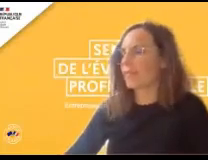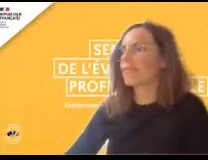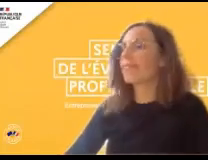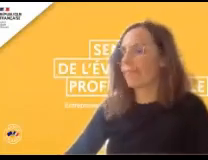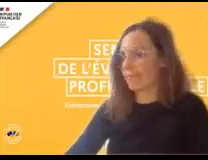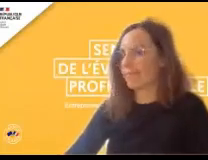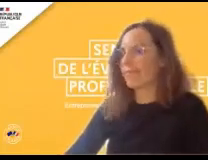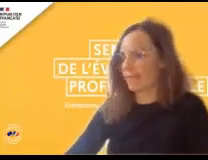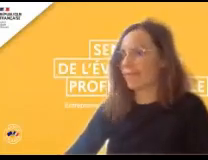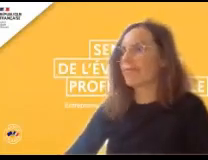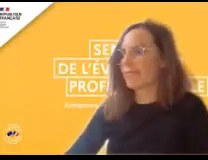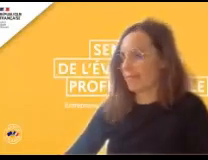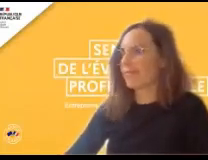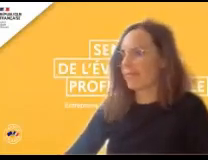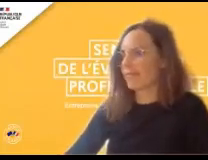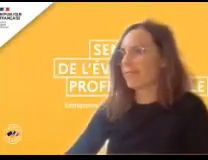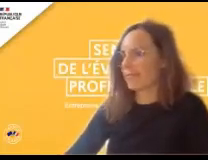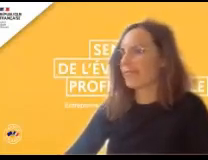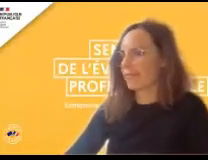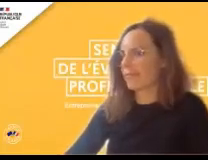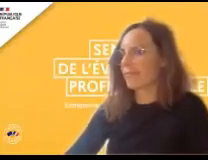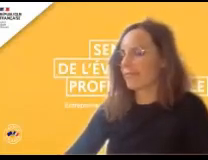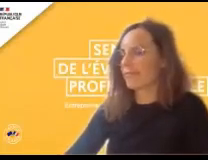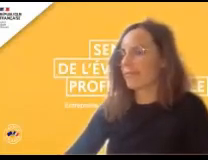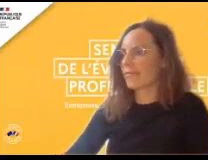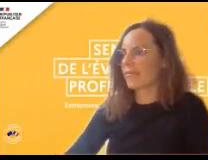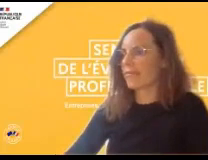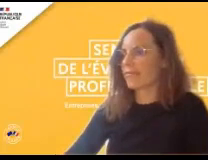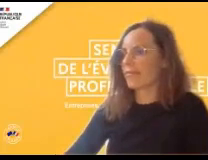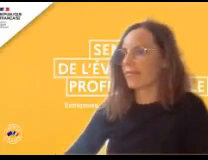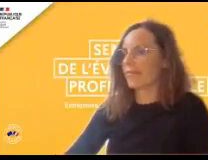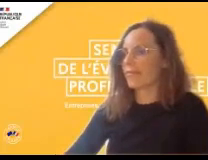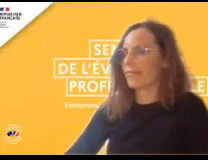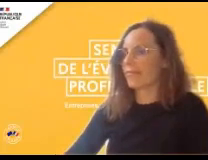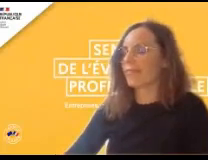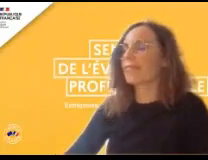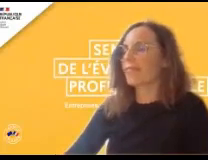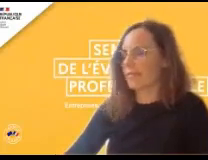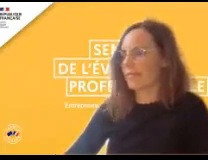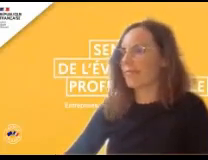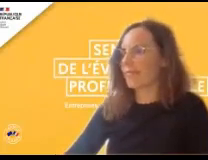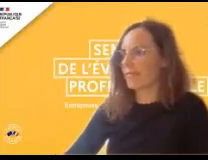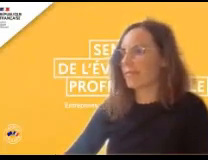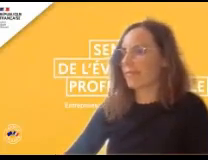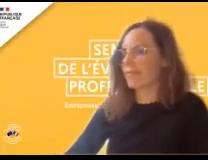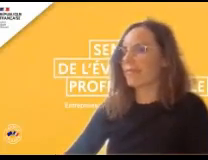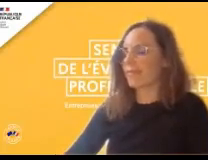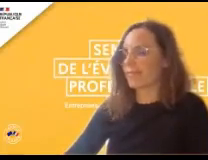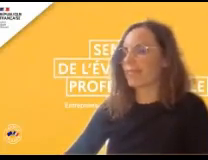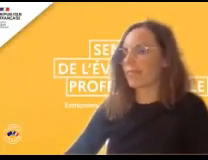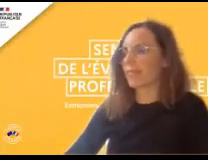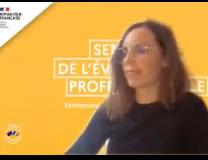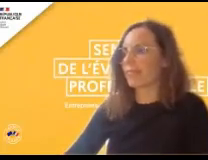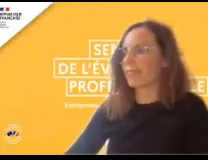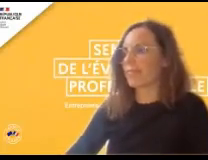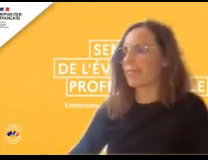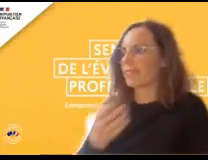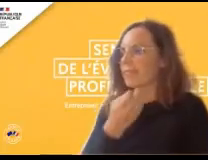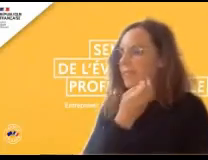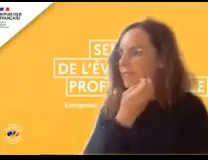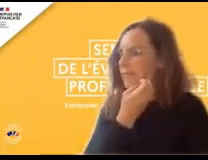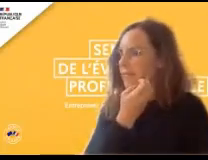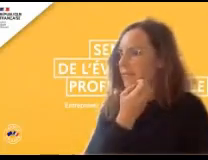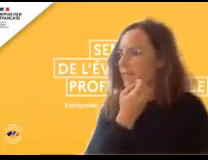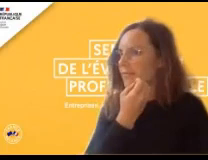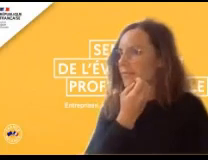a orienté le salarié au cours, par exemple, de l'entretien professionnel, puisque ça fait partie des informations